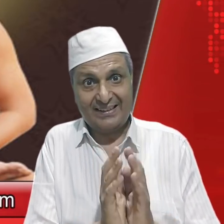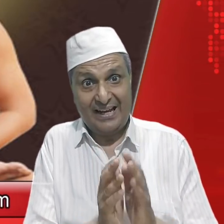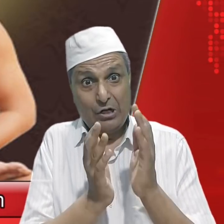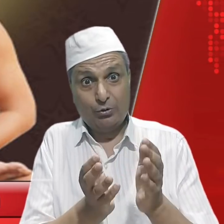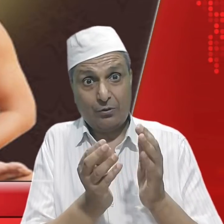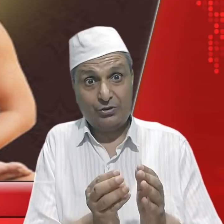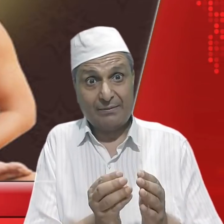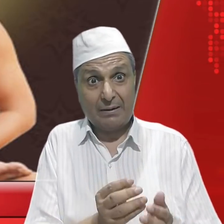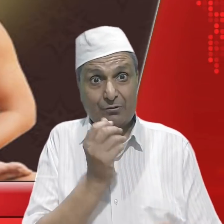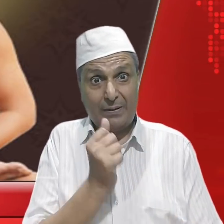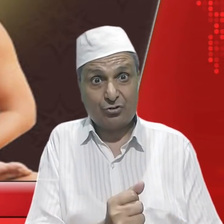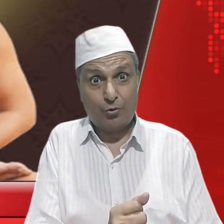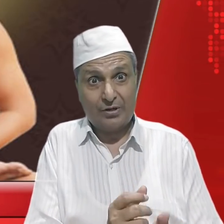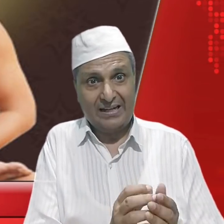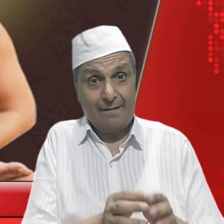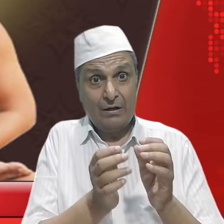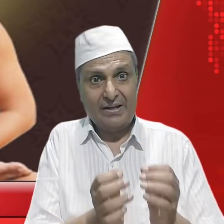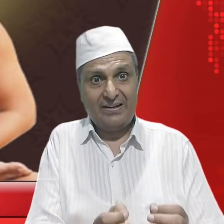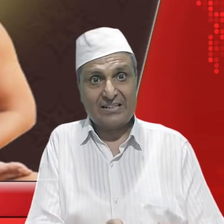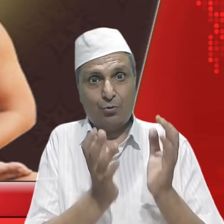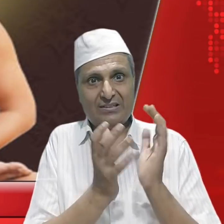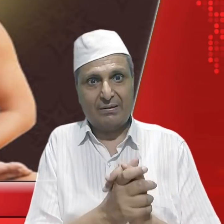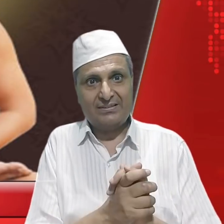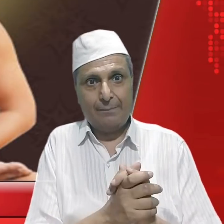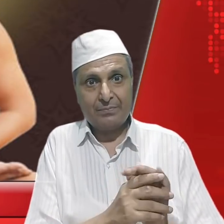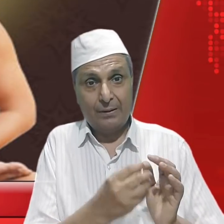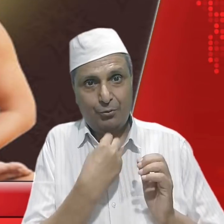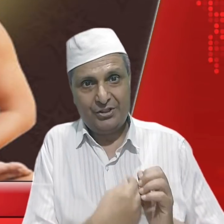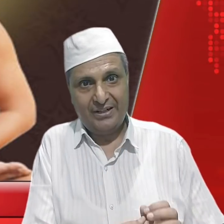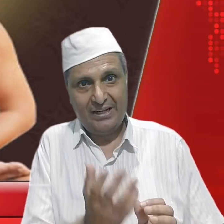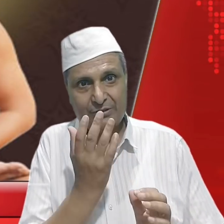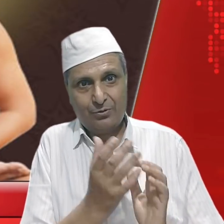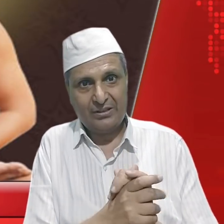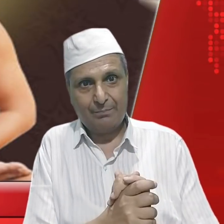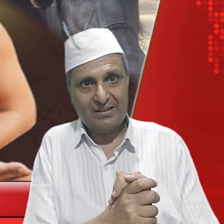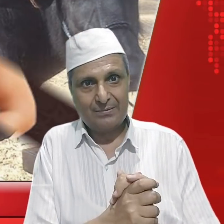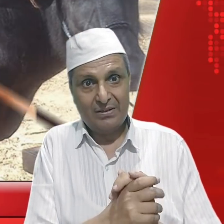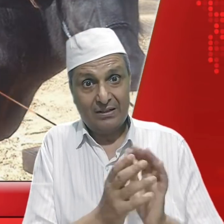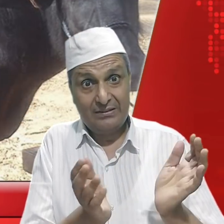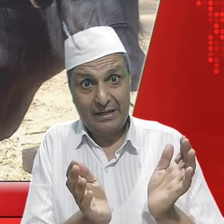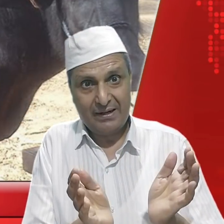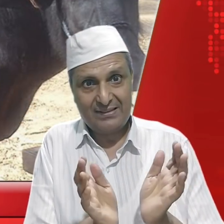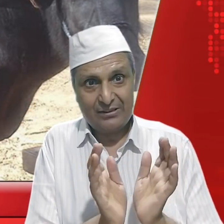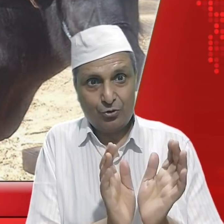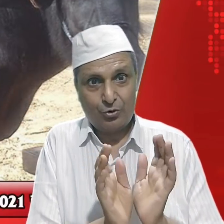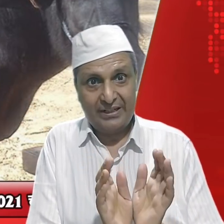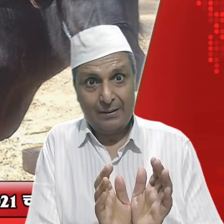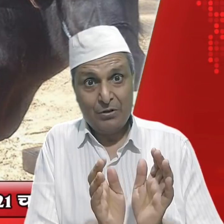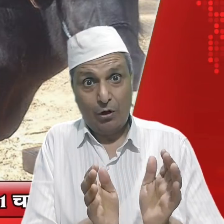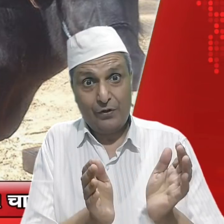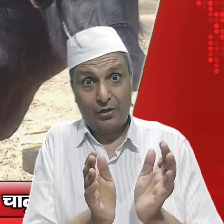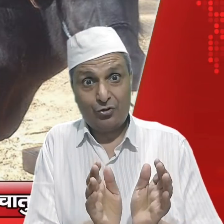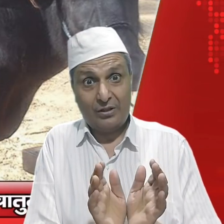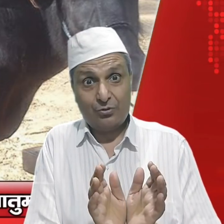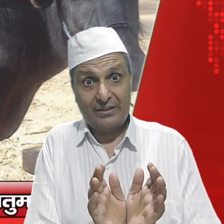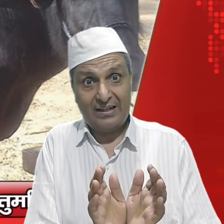चिंतन कर रहे थे, उधर गुर्जर बार बार उस भैंस को रोकने के लिए वही कसके खूंटे से बांधता। मुनि श्री गए उसके गुर्जर के पास, एक बार नजर से दोनों को देखा